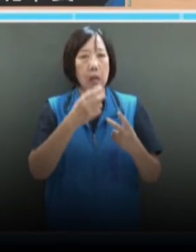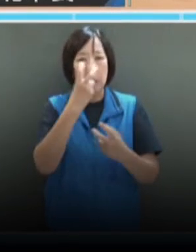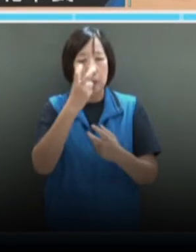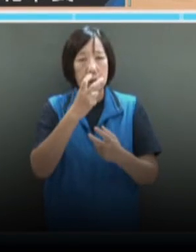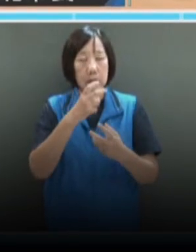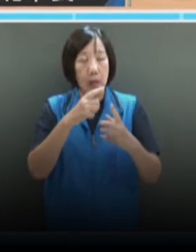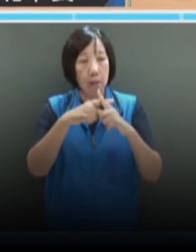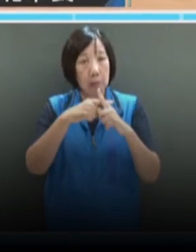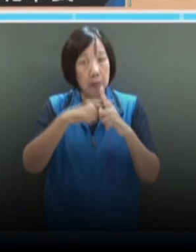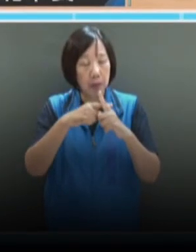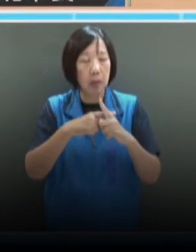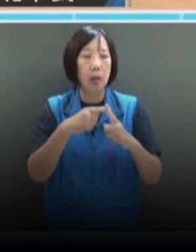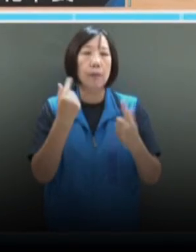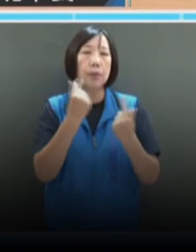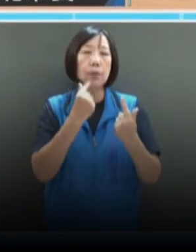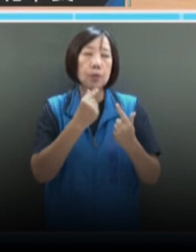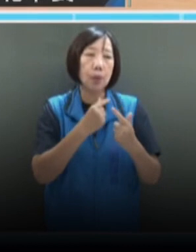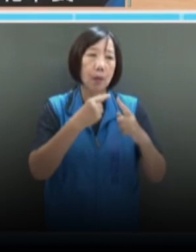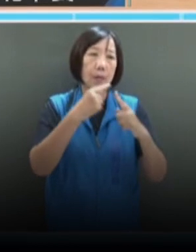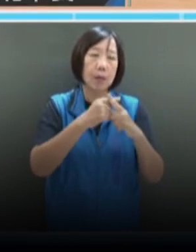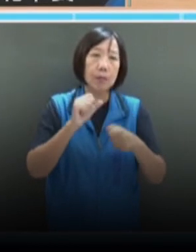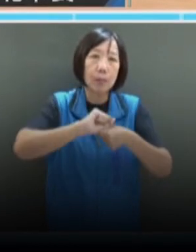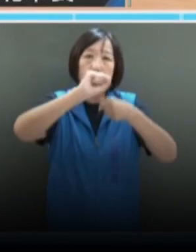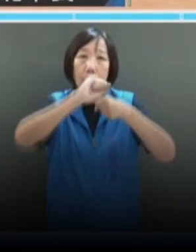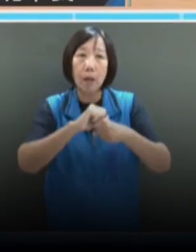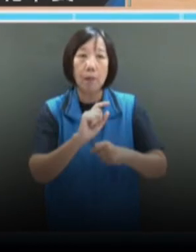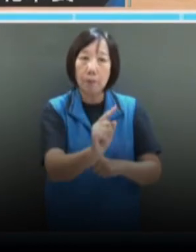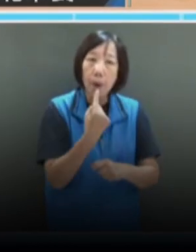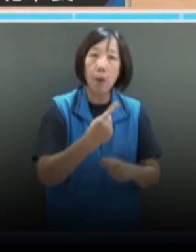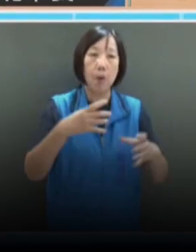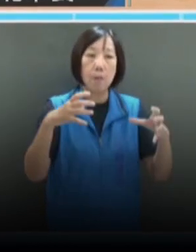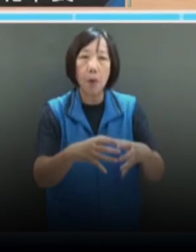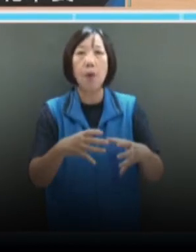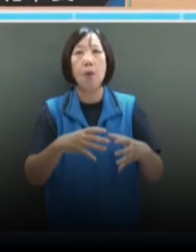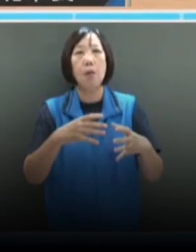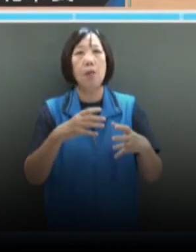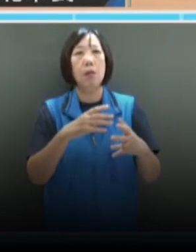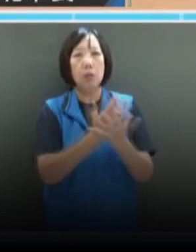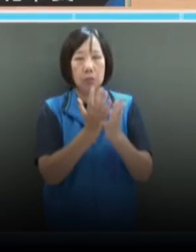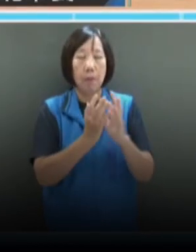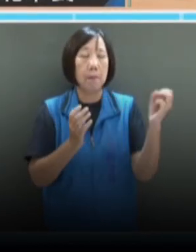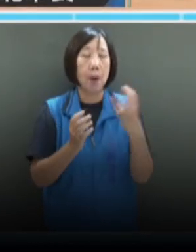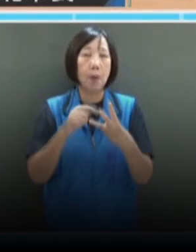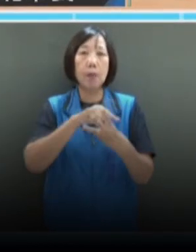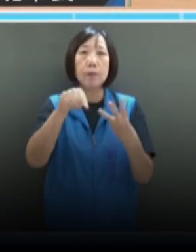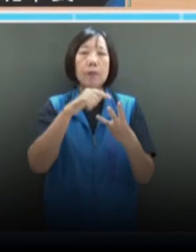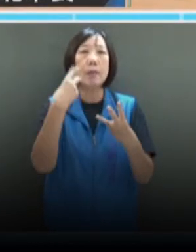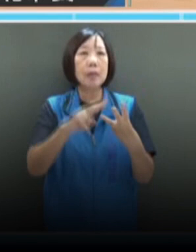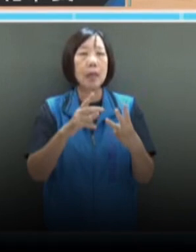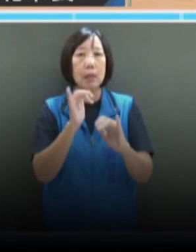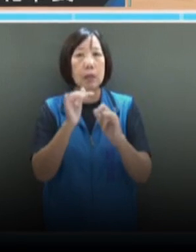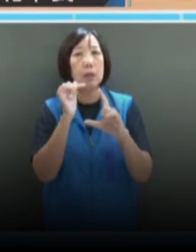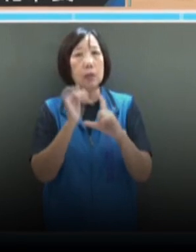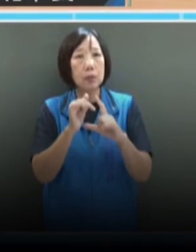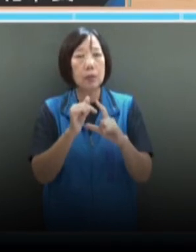数、群聚现象、感染原因这三个面向，再加上我们的社